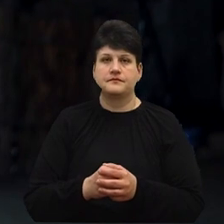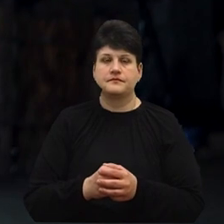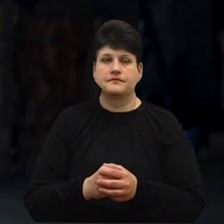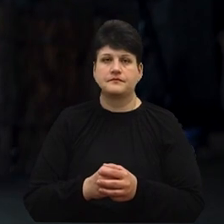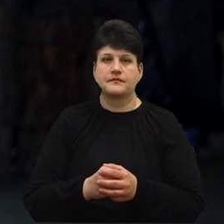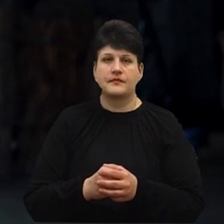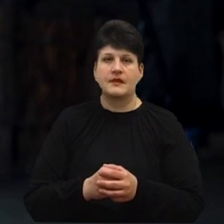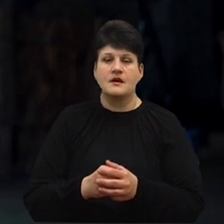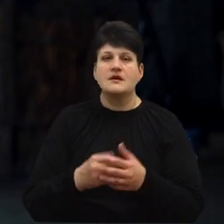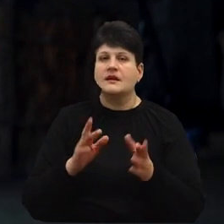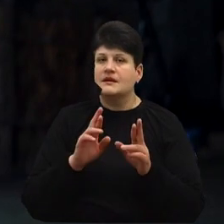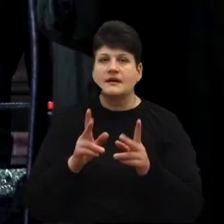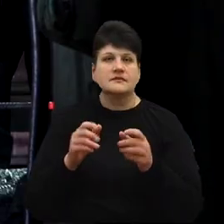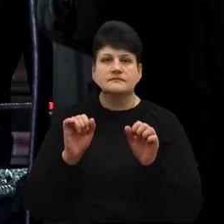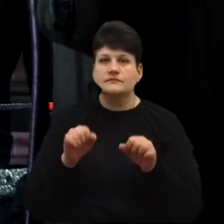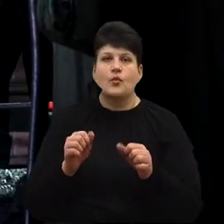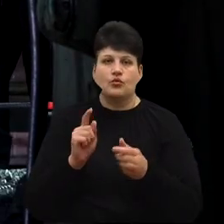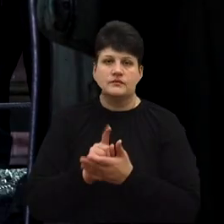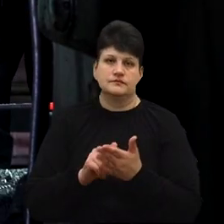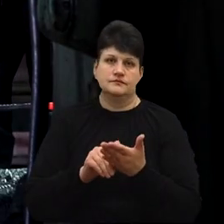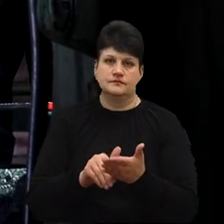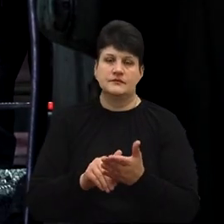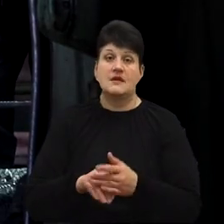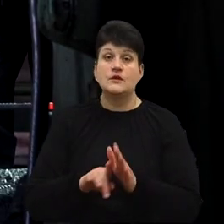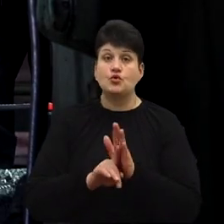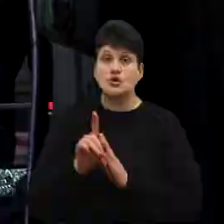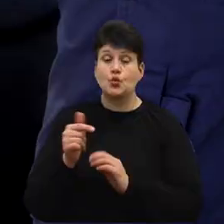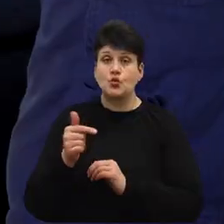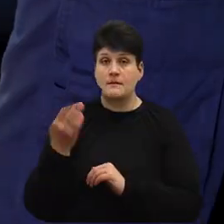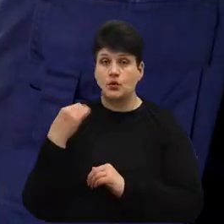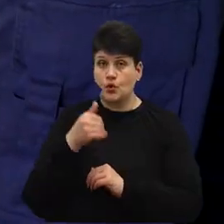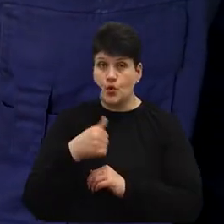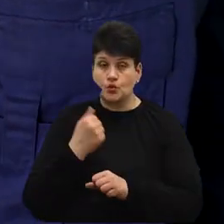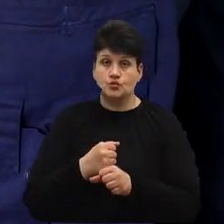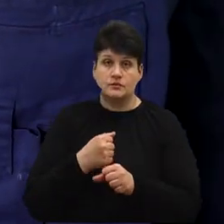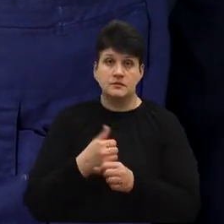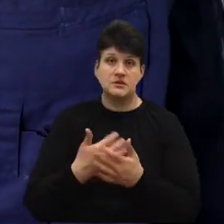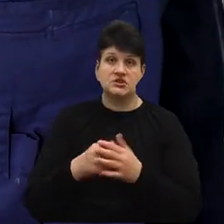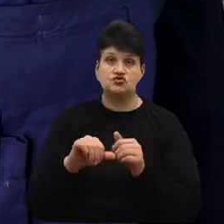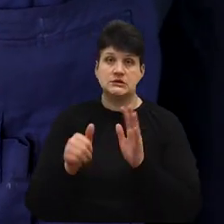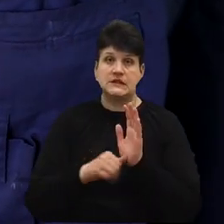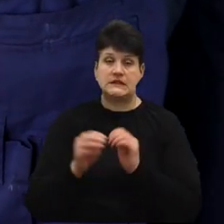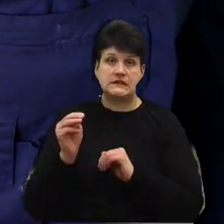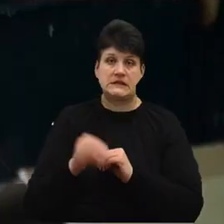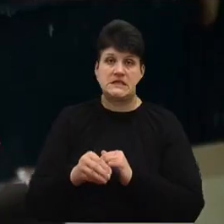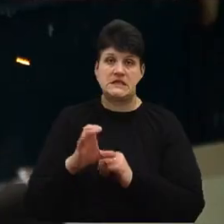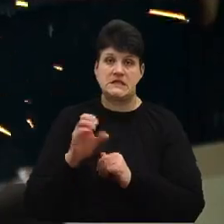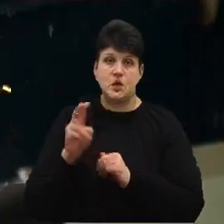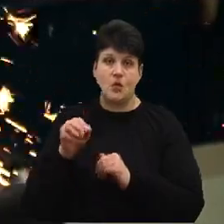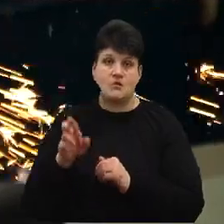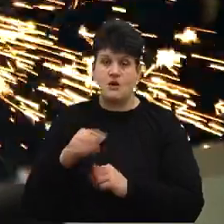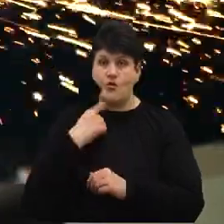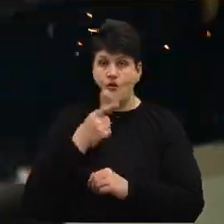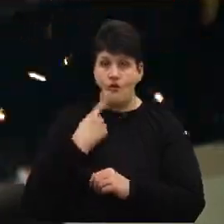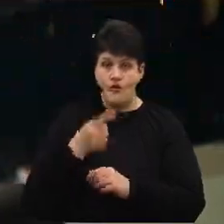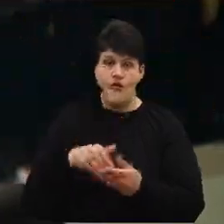Війна, на війні, якби не було, мусимо допомогти. Загалом від початку грудня минулого року виготовили майже 16 тисяч скоб, розповідає волонтерка, а